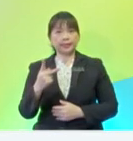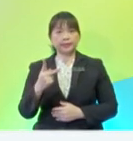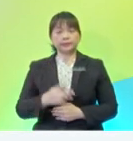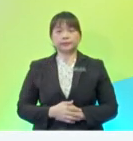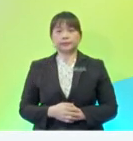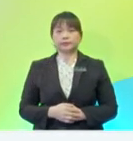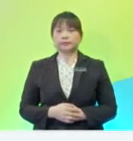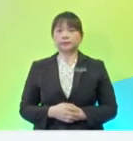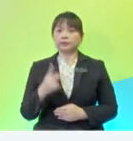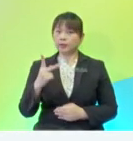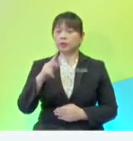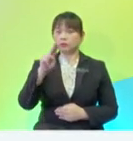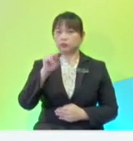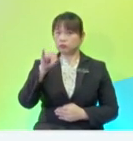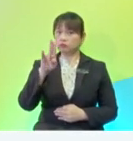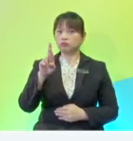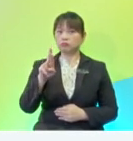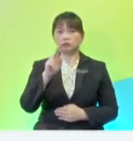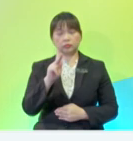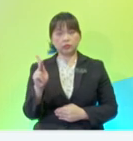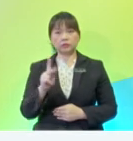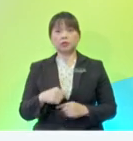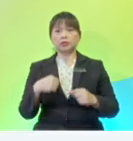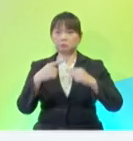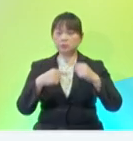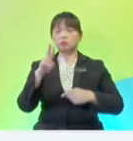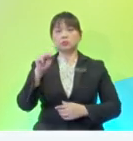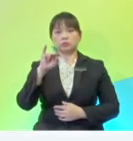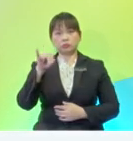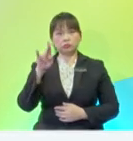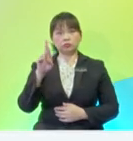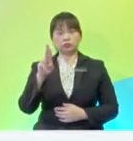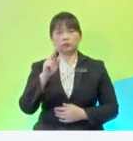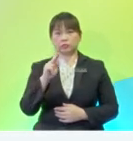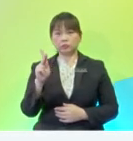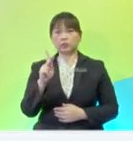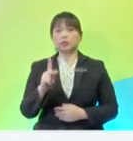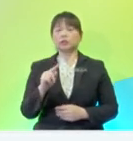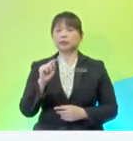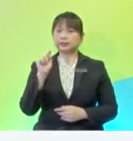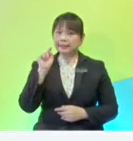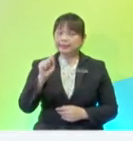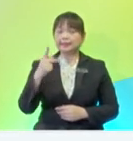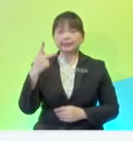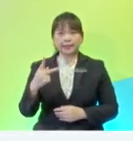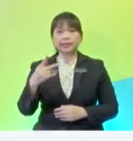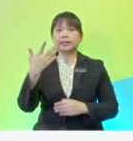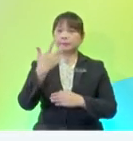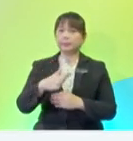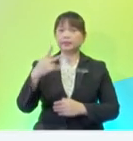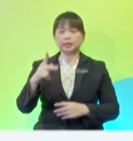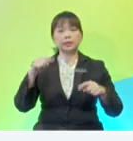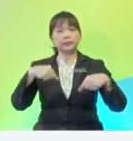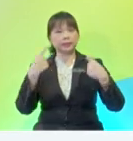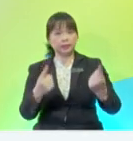unjurkan Oke jadi bilik kita unjurkan Oke kita Tandailah itu Key itu tandaan lepaske dia pergi